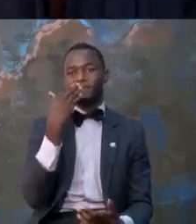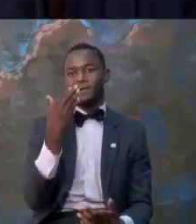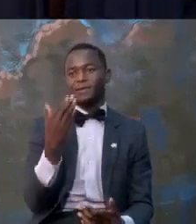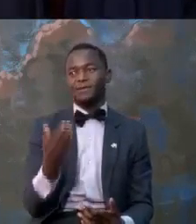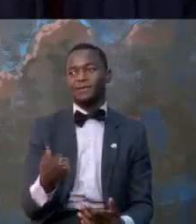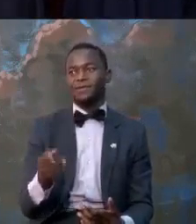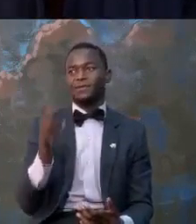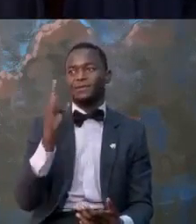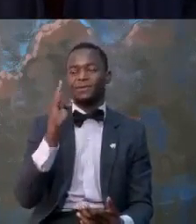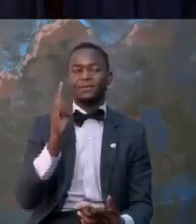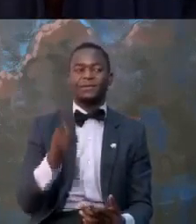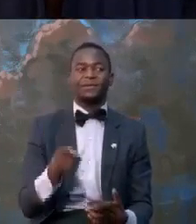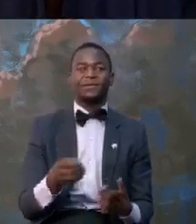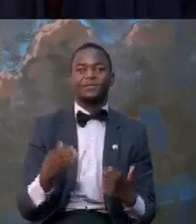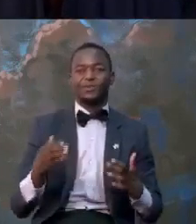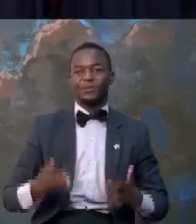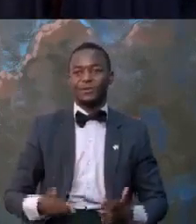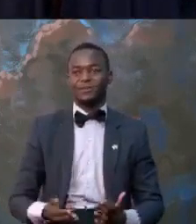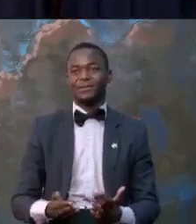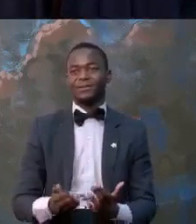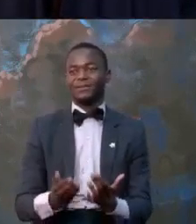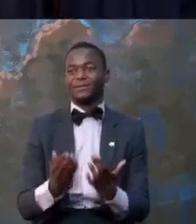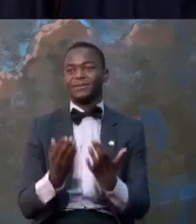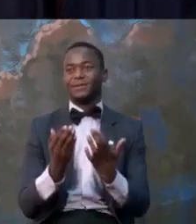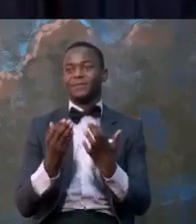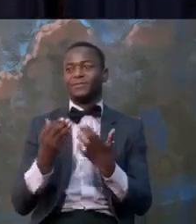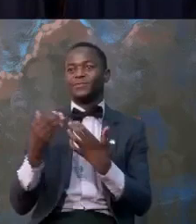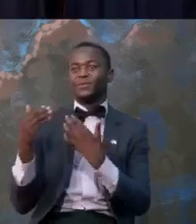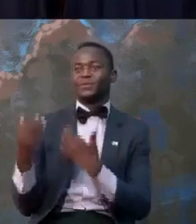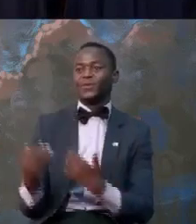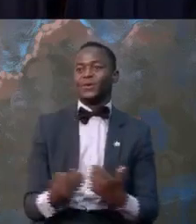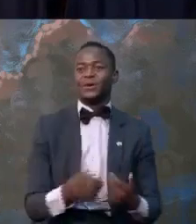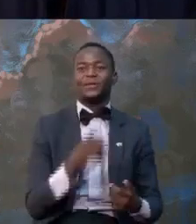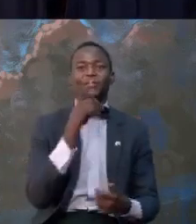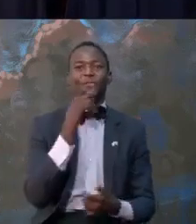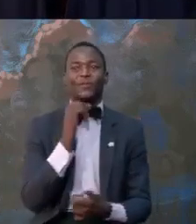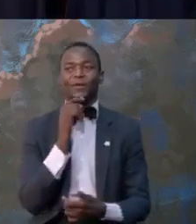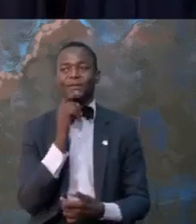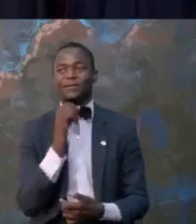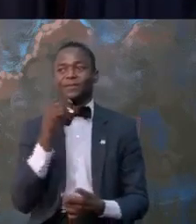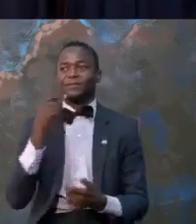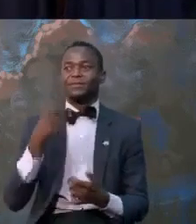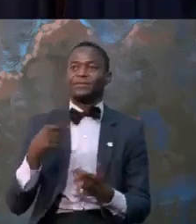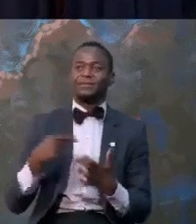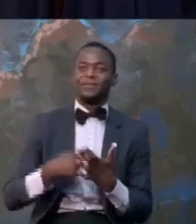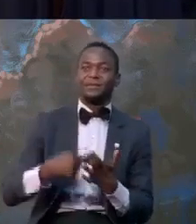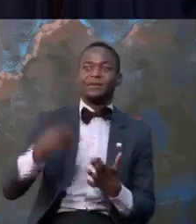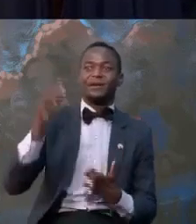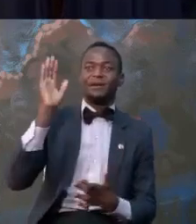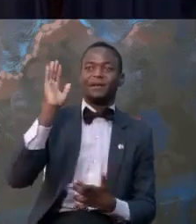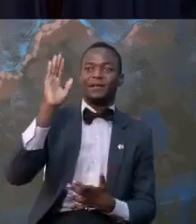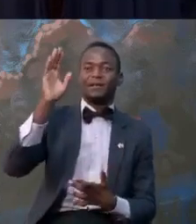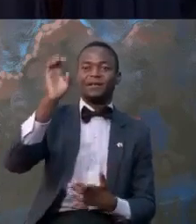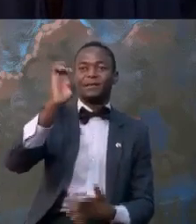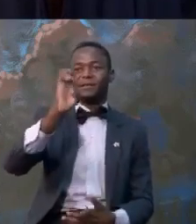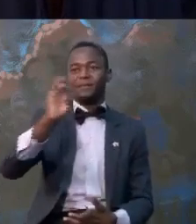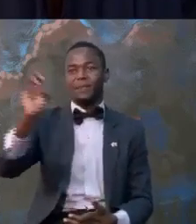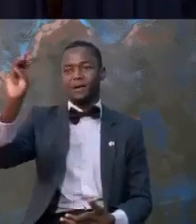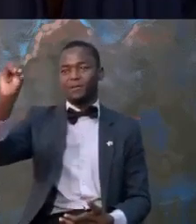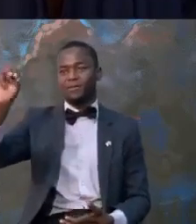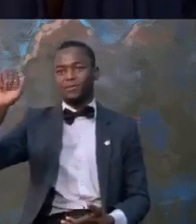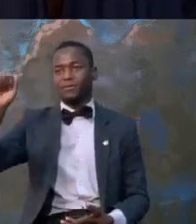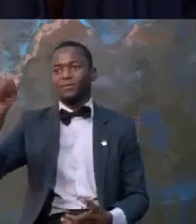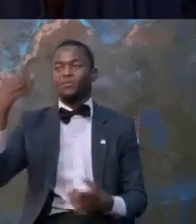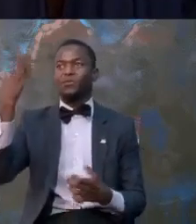heri mtoto kazaliwa, mtoto wa kiume, jina lake